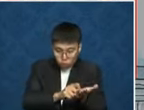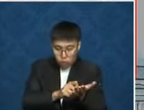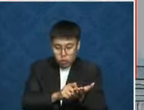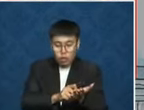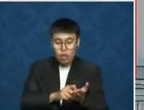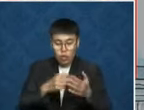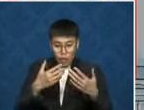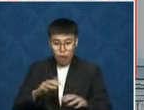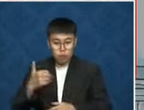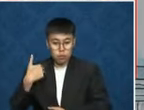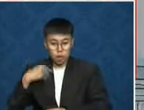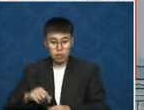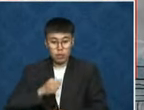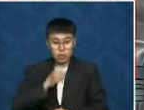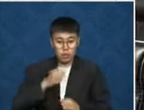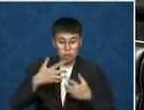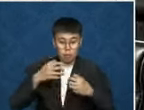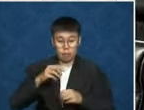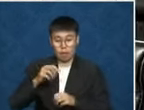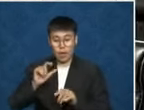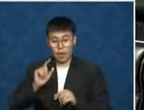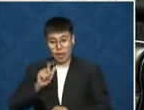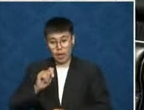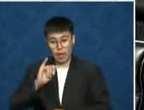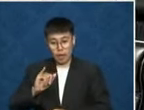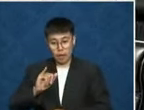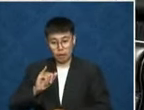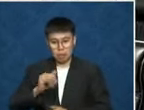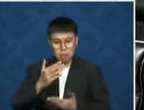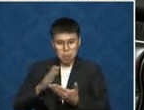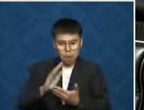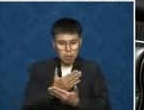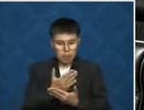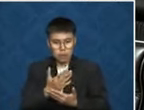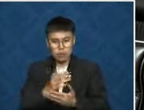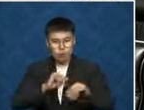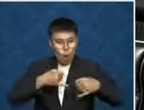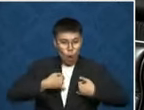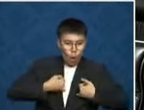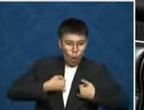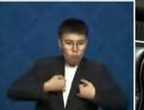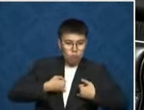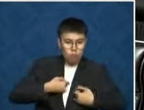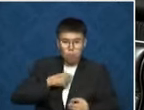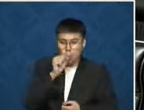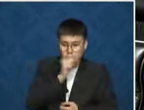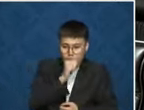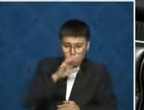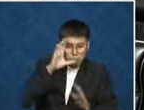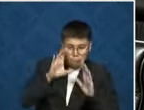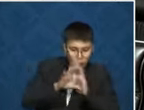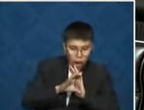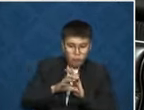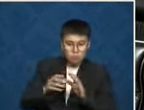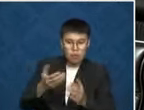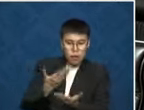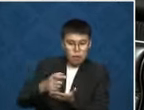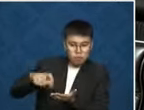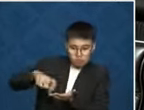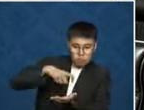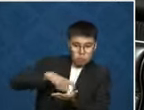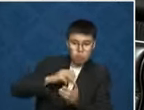กลายเป็นว่าผลงานที่ถูกผลิตขึ้นจาก AI เนี่ยไม่ได้ถูกแบ่งสรรปันส่วนกลับมาให้เจ้าของลิขสิทธิ์ดั้งเดิมนะครับอันนี้ผมคิดว่าเป็นทั้งโ